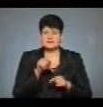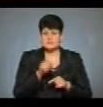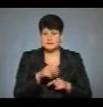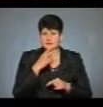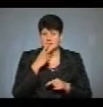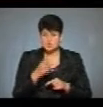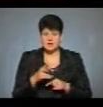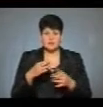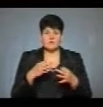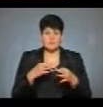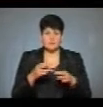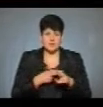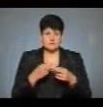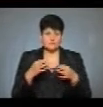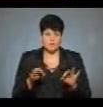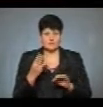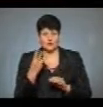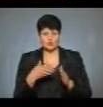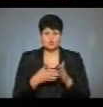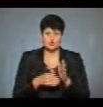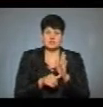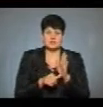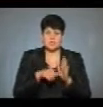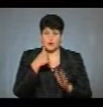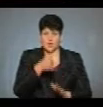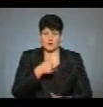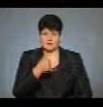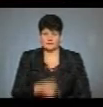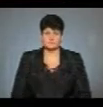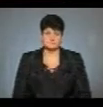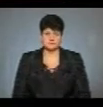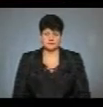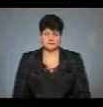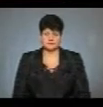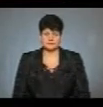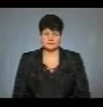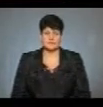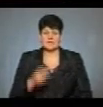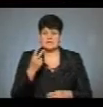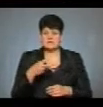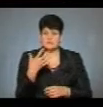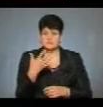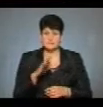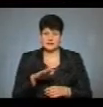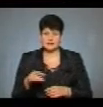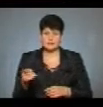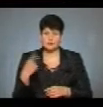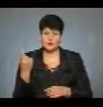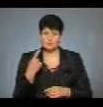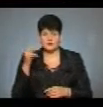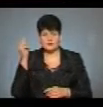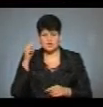передбачає позбавлення волі від 3 до 6 років, повідомив Михайло Шмиглик. 25 учнів Тернопільського